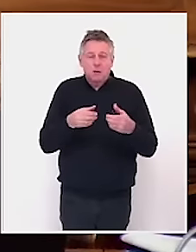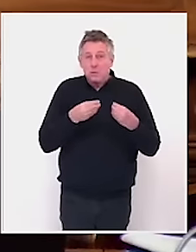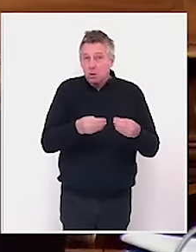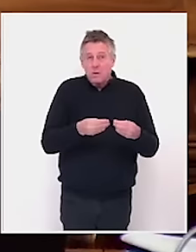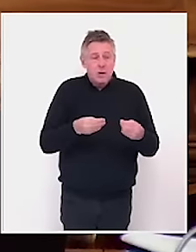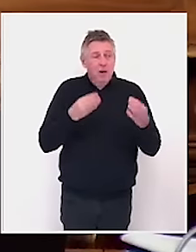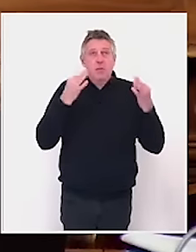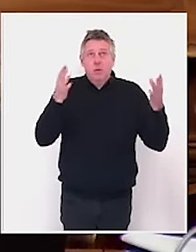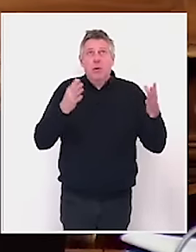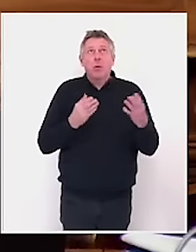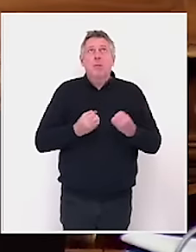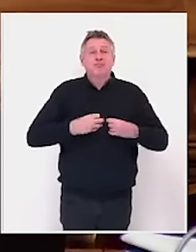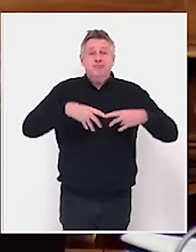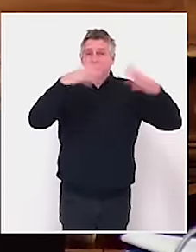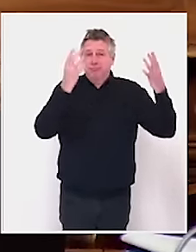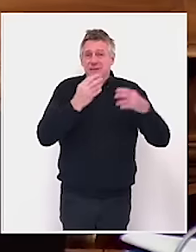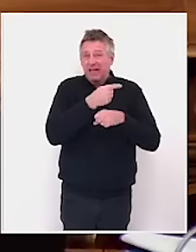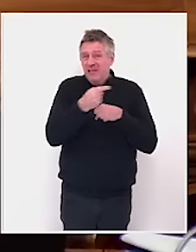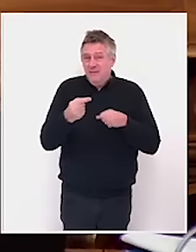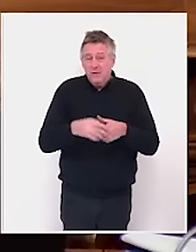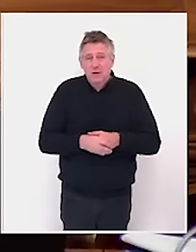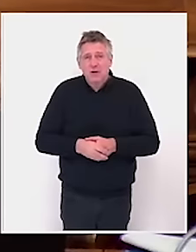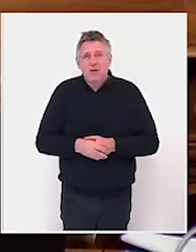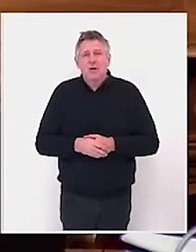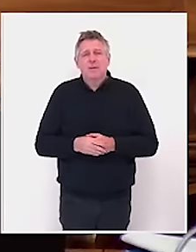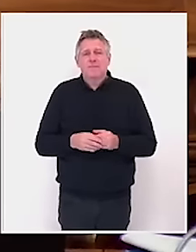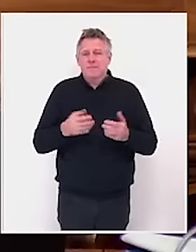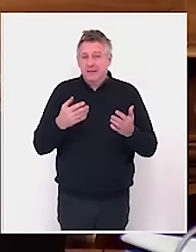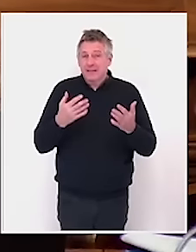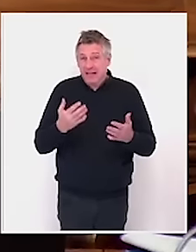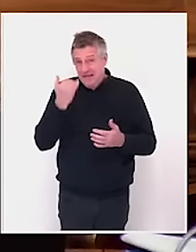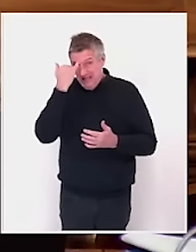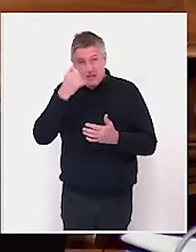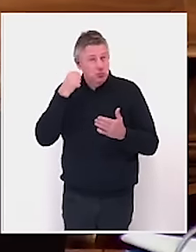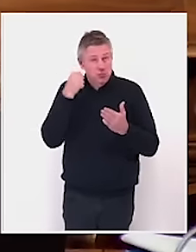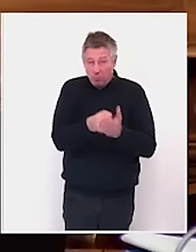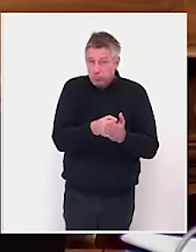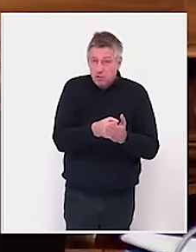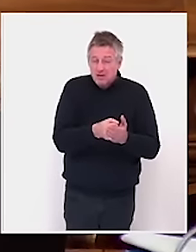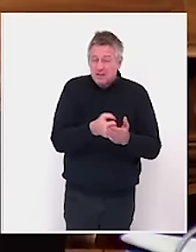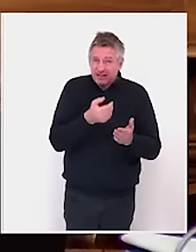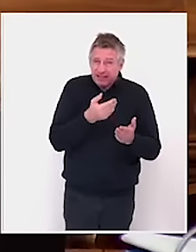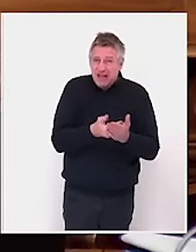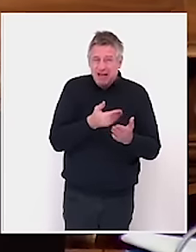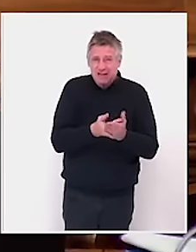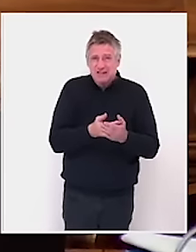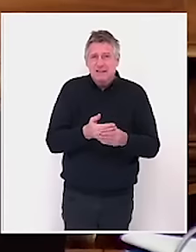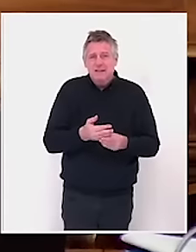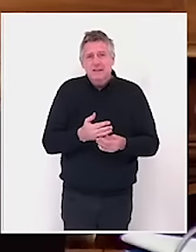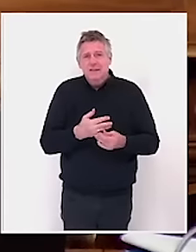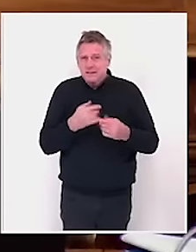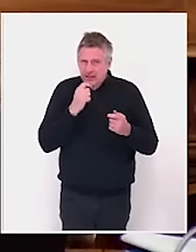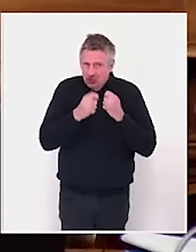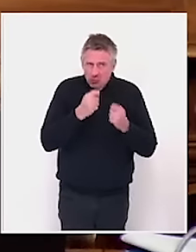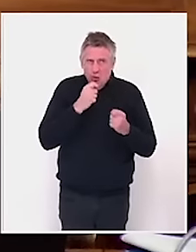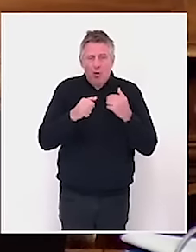ce qui nous semble important, c'est d'aller au bout de cette idée-là. Et en fait, souvent, le problème qu'on a, c'est quand on discute de l'environnement, quand